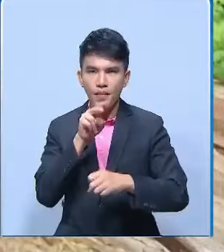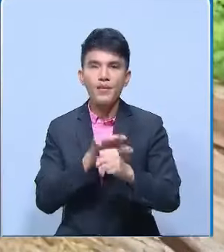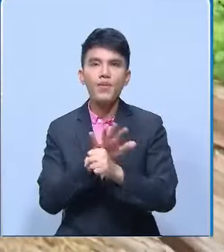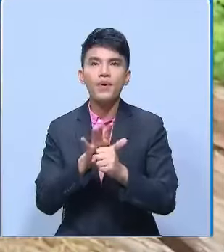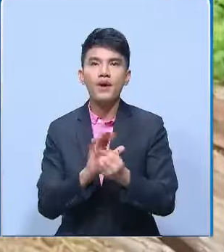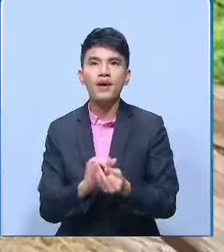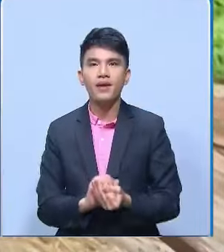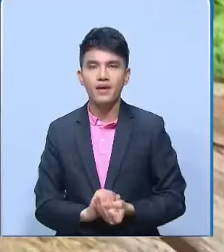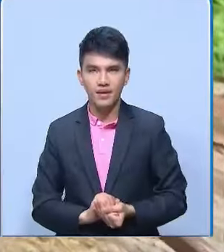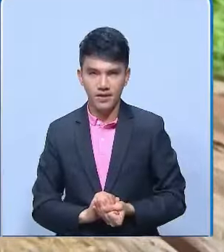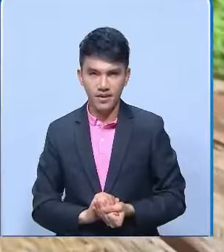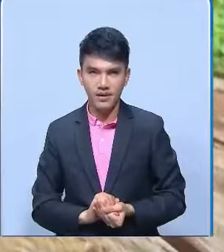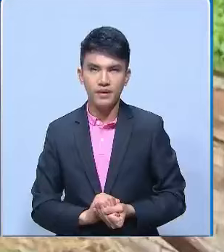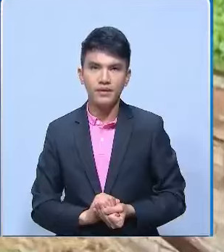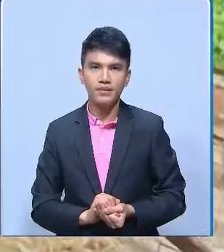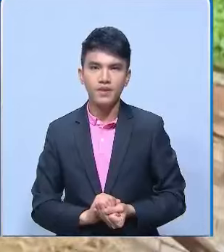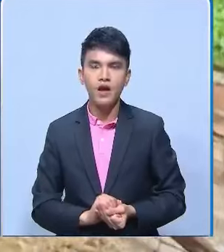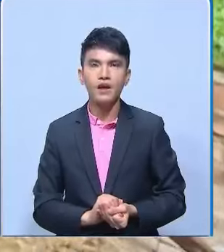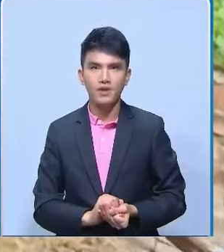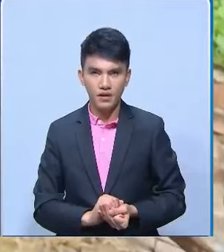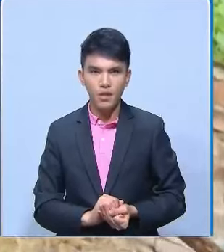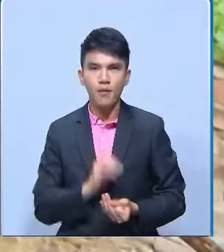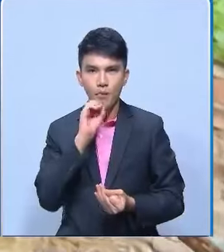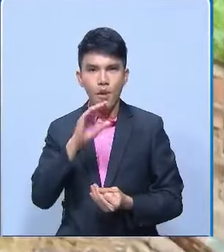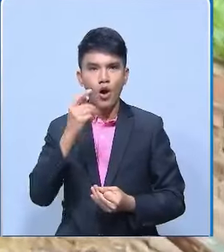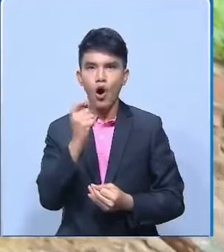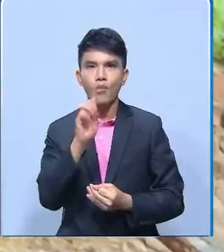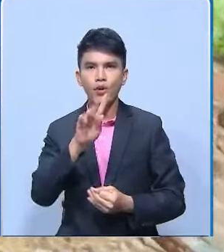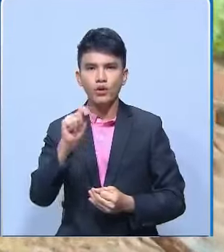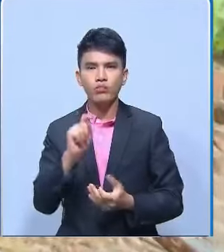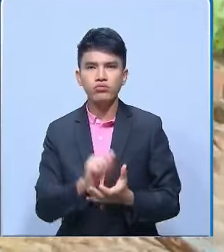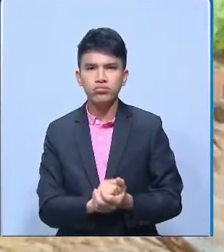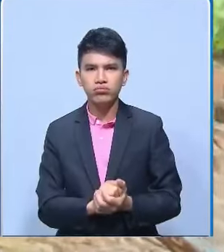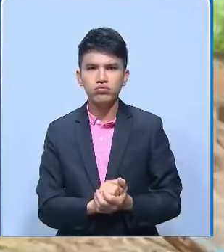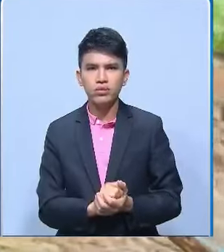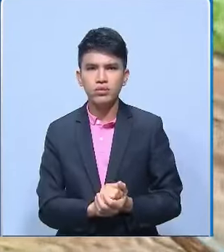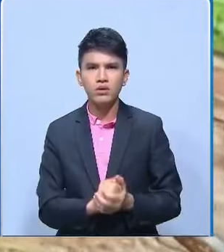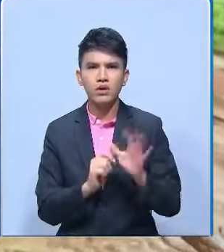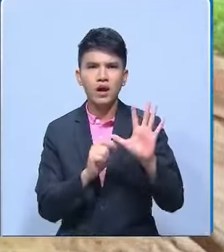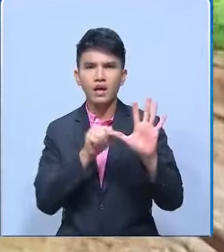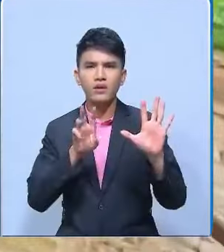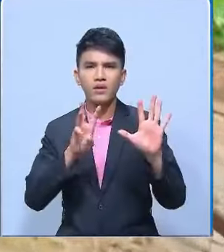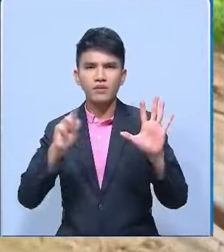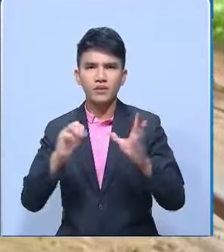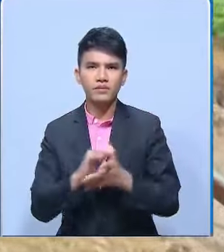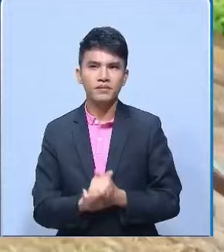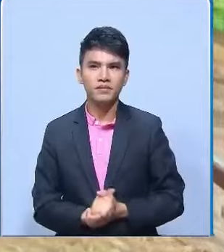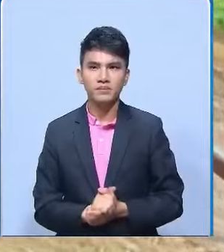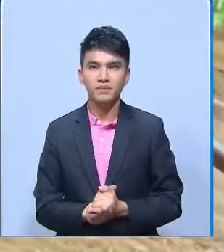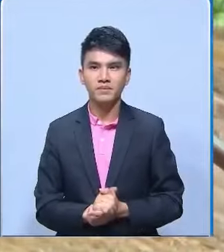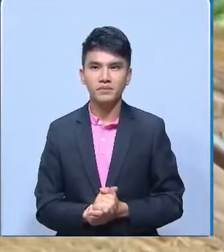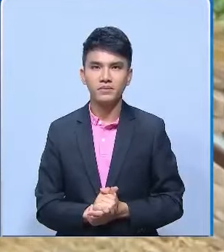ไว ้ ก็เลยส่งแจ้งที่อบต. เหล็กยาวไหม เหล็กยาวประมาณสัก 5-6 เมตรครับ